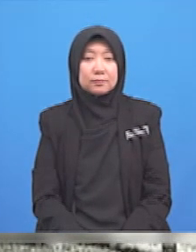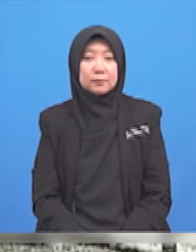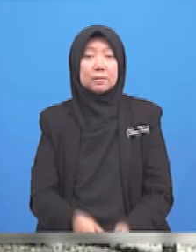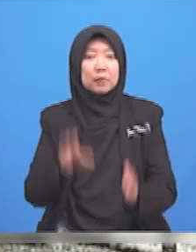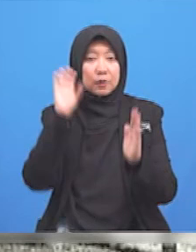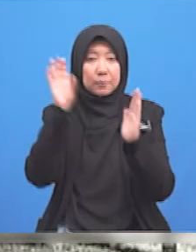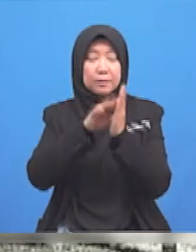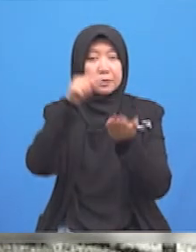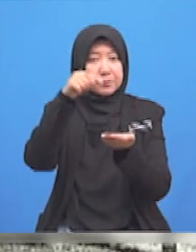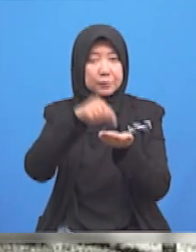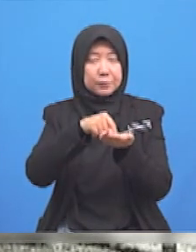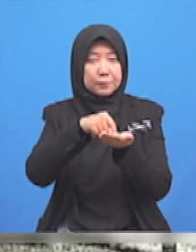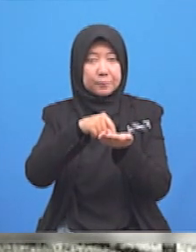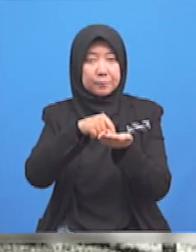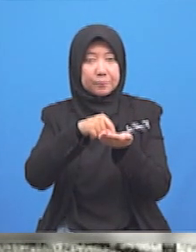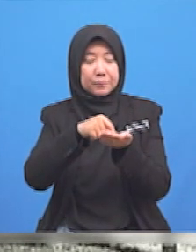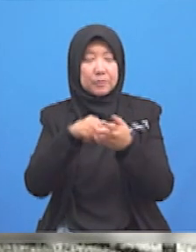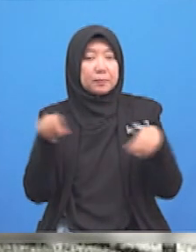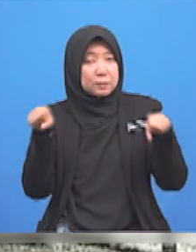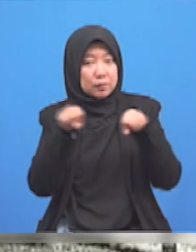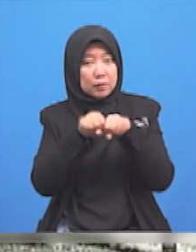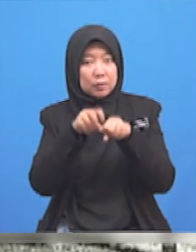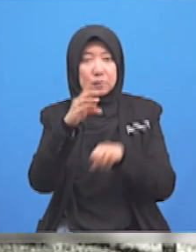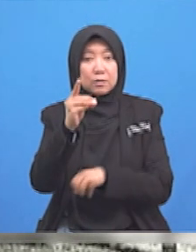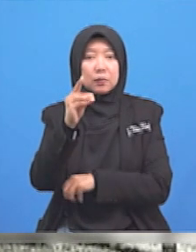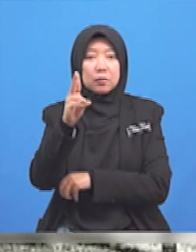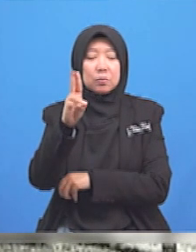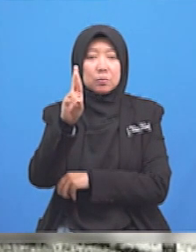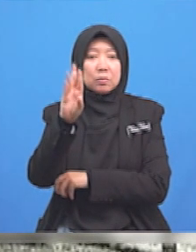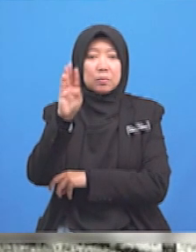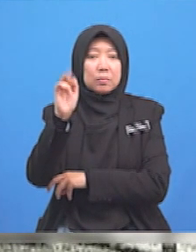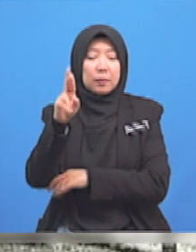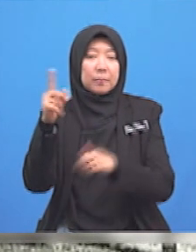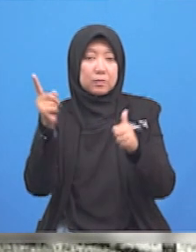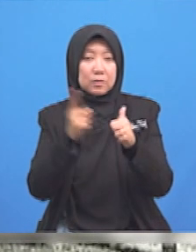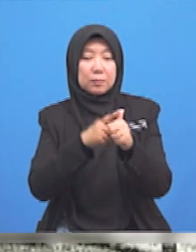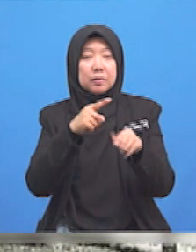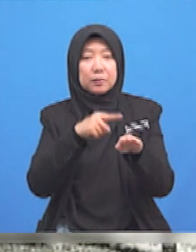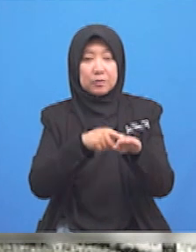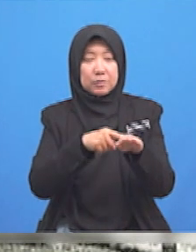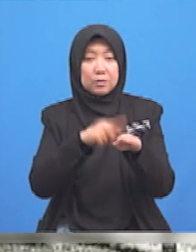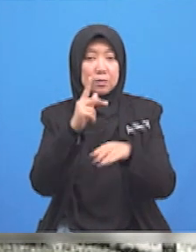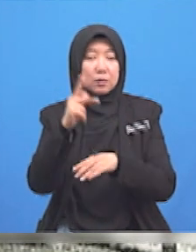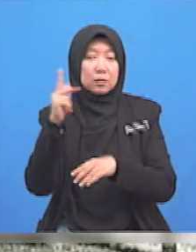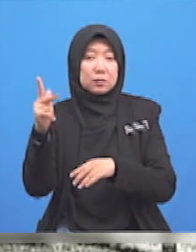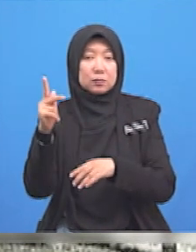Gambar ini merupakan gambar persidangan durbar yang pertama diadakan di Kuala Kangsar pada tahun